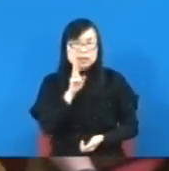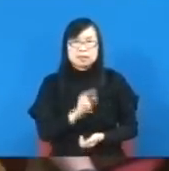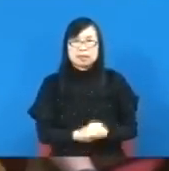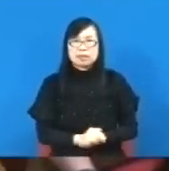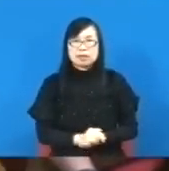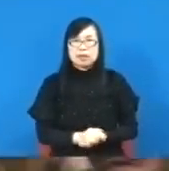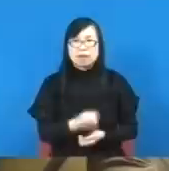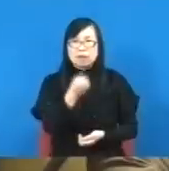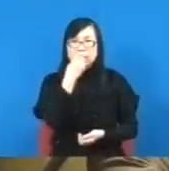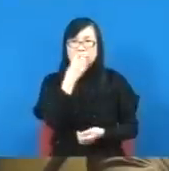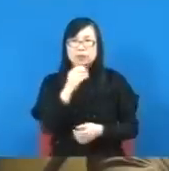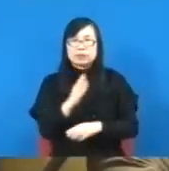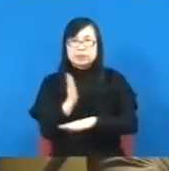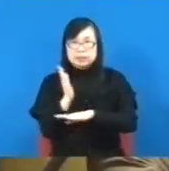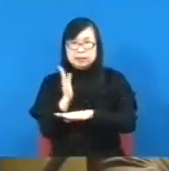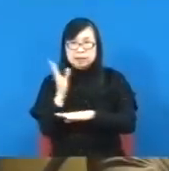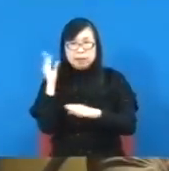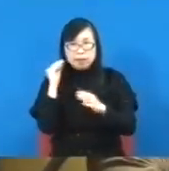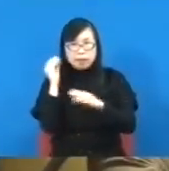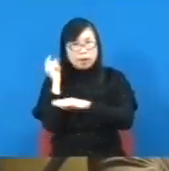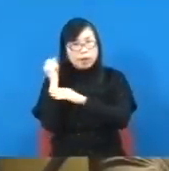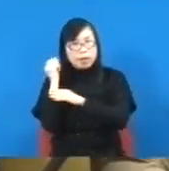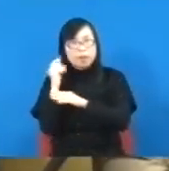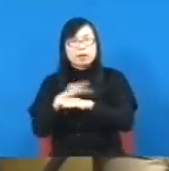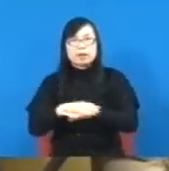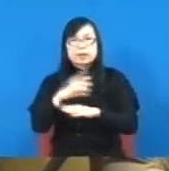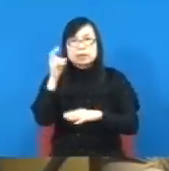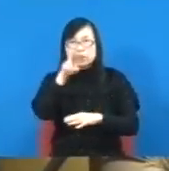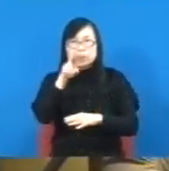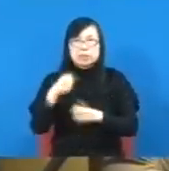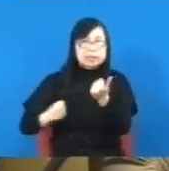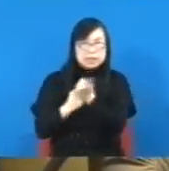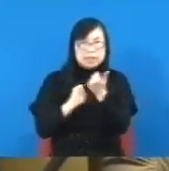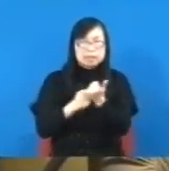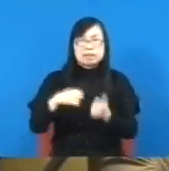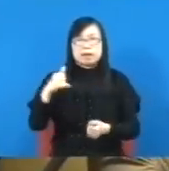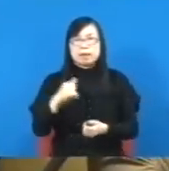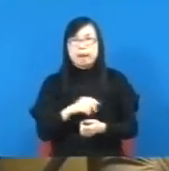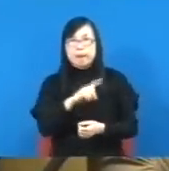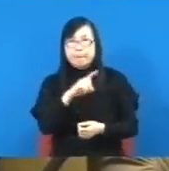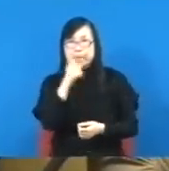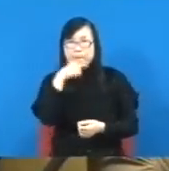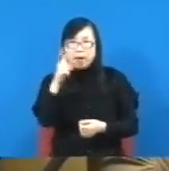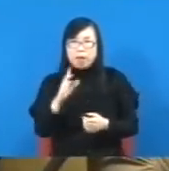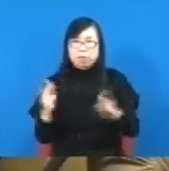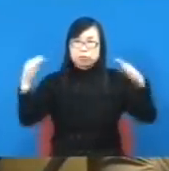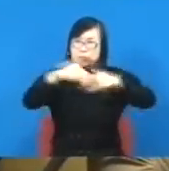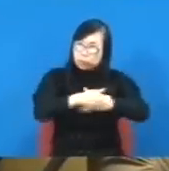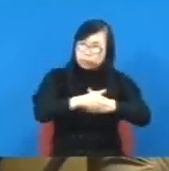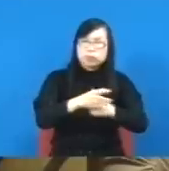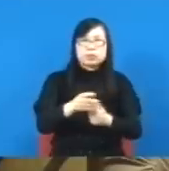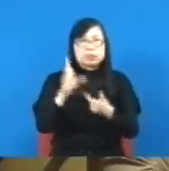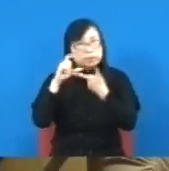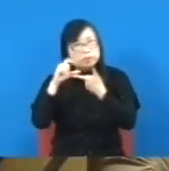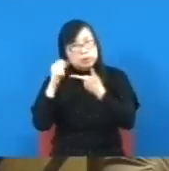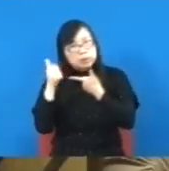時喺港台，我見我有時去做節誒做節目咧，見到啲 fans 咧，一見到某個歌星出嚟，一撲埋去影影到相，